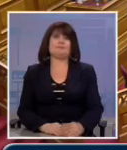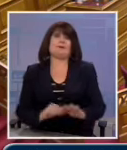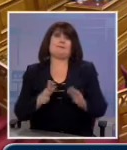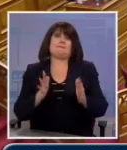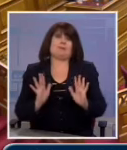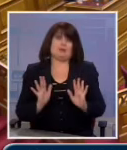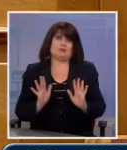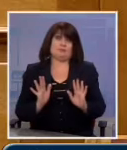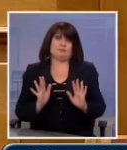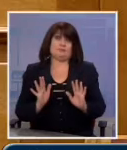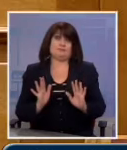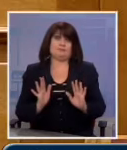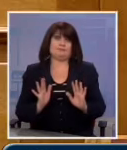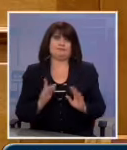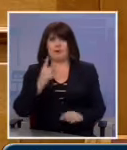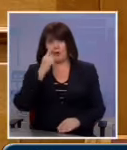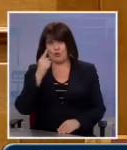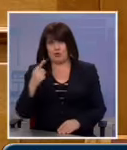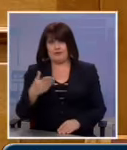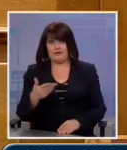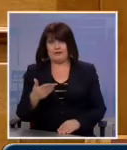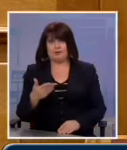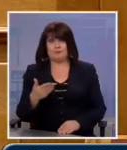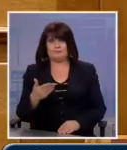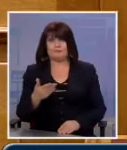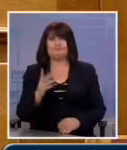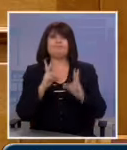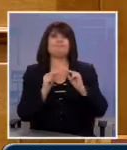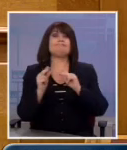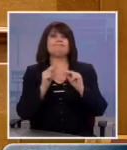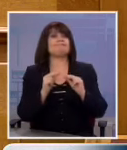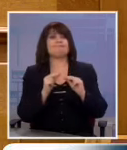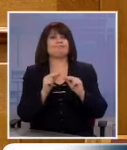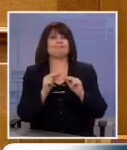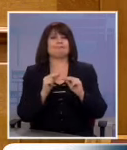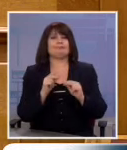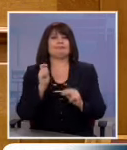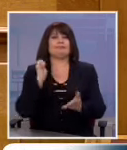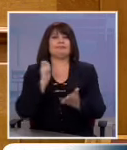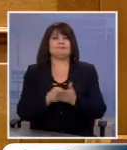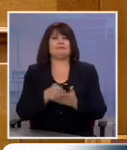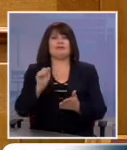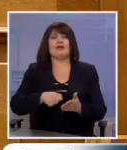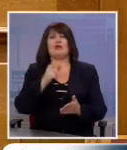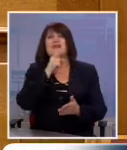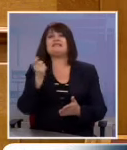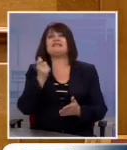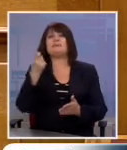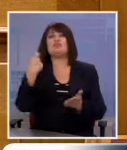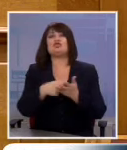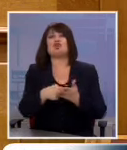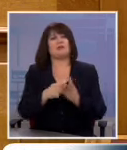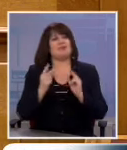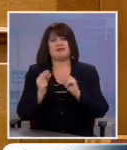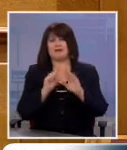Προφανώς, το Νοέμβριο, δεν συζητάγαμε για το αν θα πληρωθούν οι μισθοί συντάξεις.